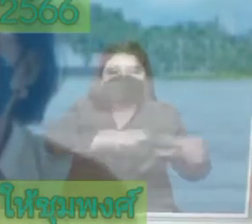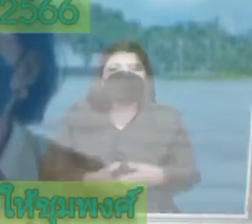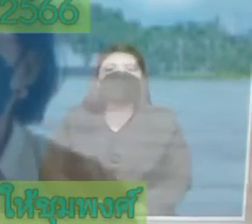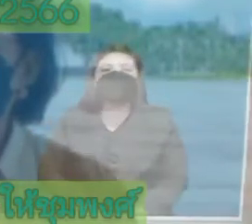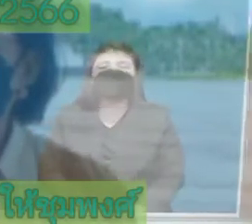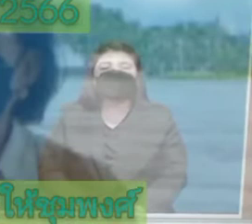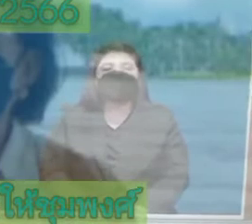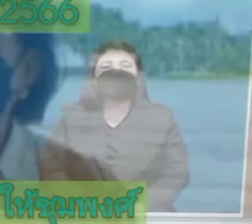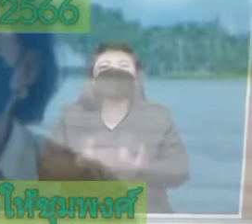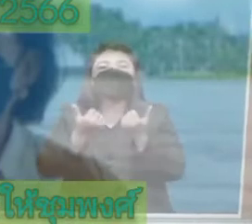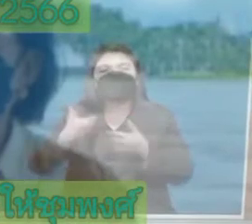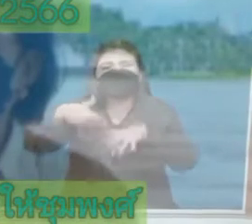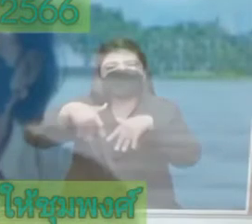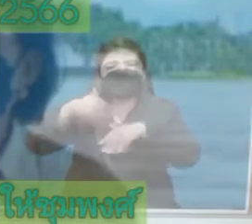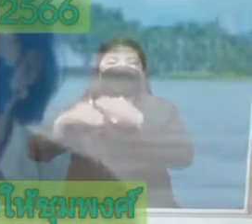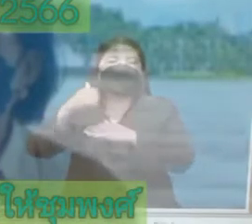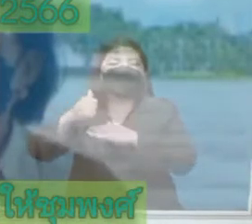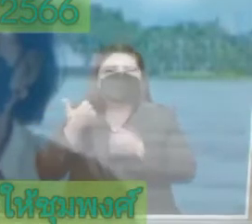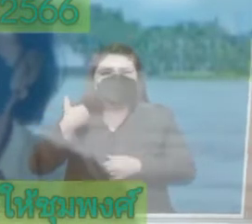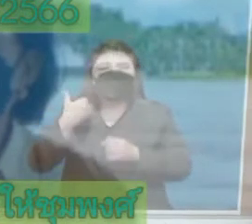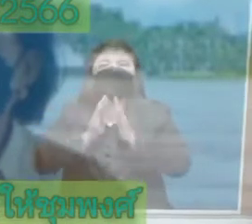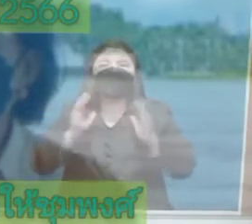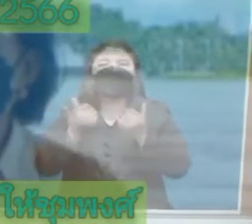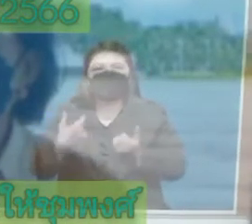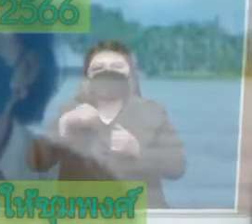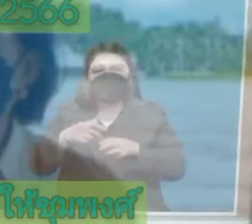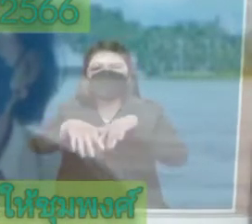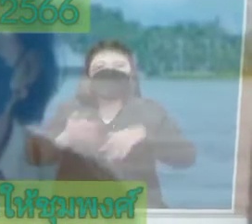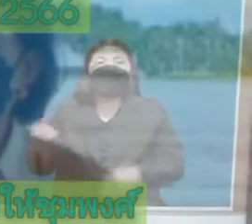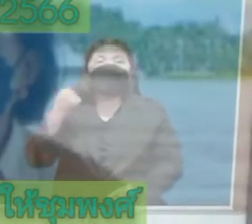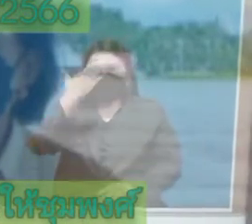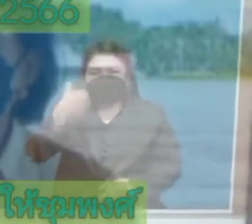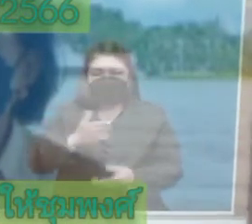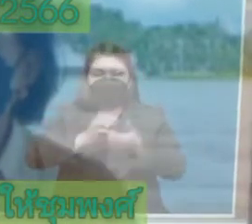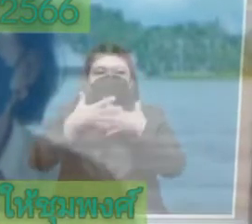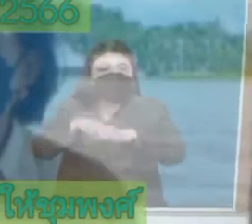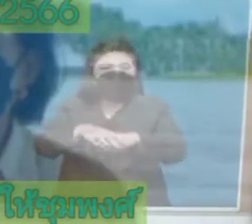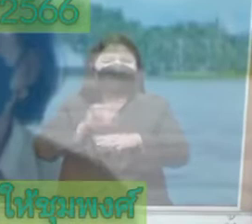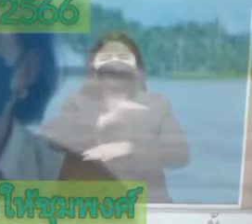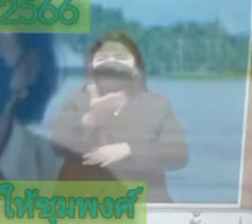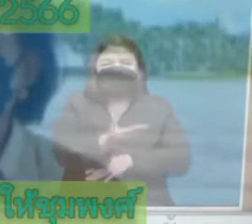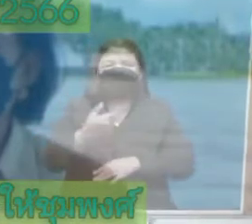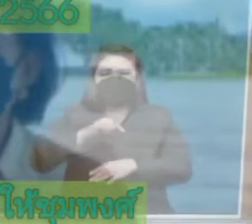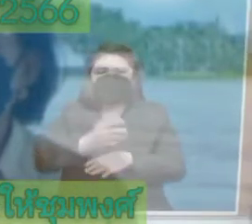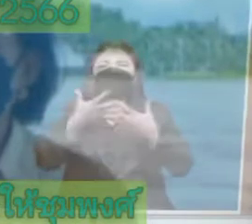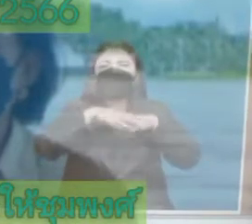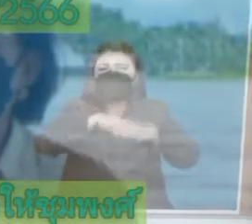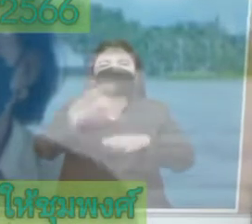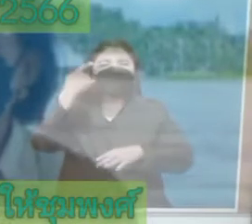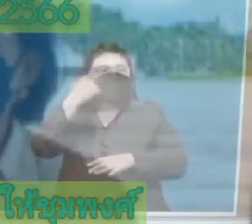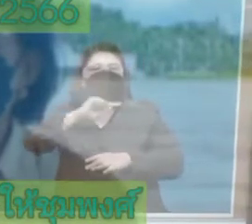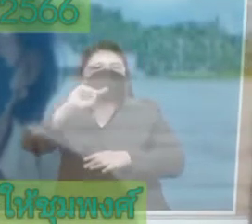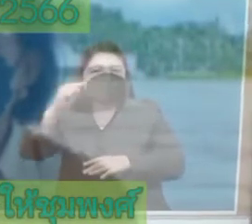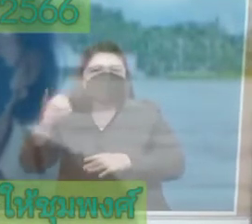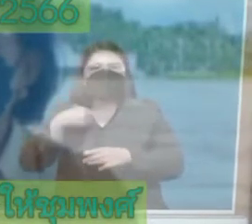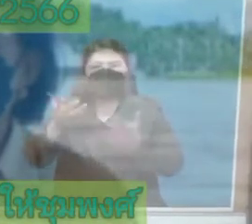ห็นว่าวิทยาการจำนวนก็เติบโตขึ้นมากมายนั่นคือความเข้มแข็งของประชาชนที่เขารวมตัวกันถ้าต้องทำให้รวมตัวกันให้ได้รวมตัวกันสร้างสรรค์ไม่ใช่รว